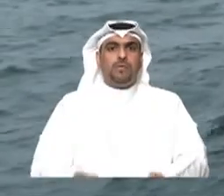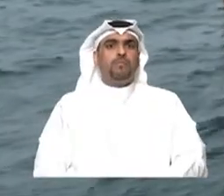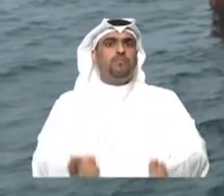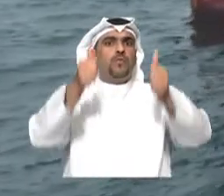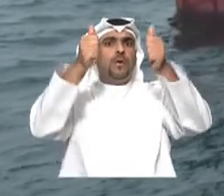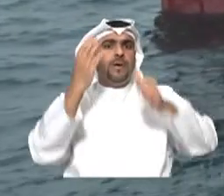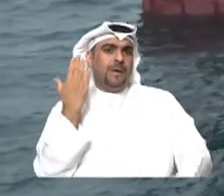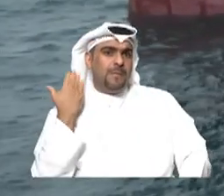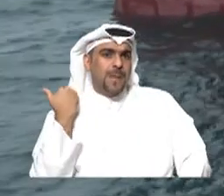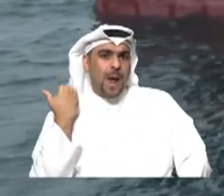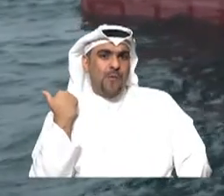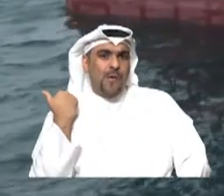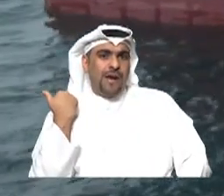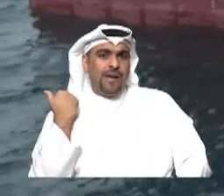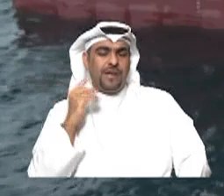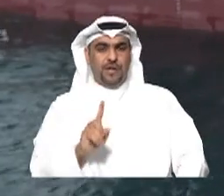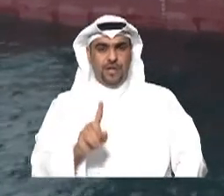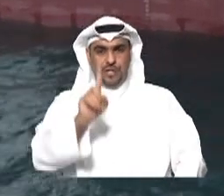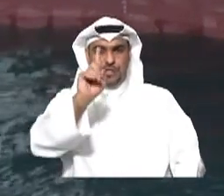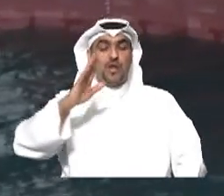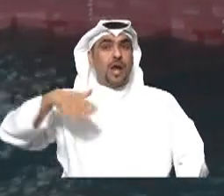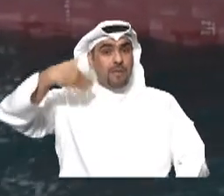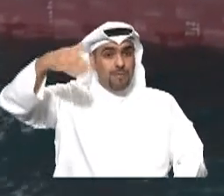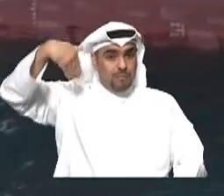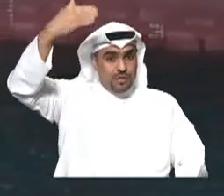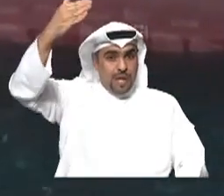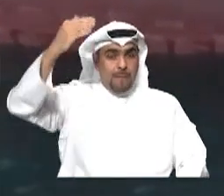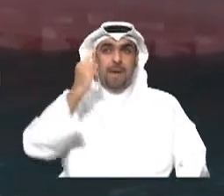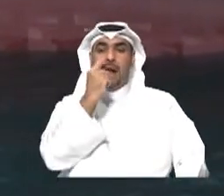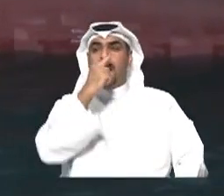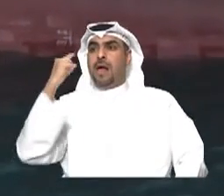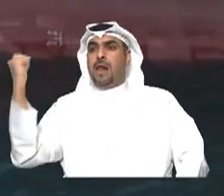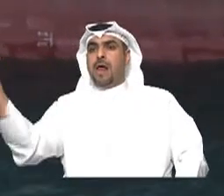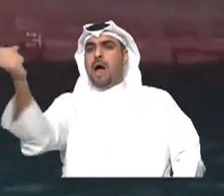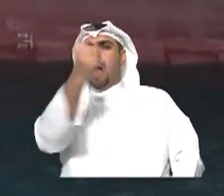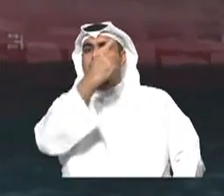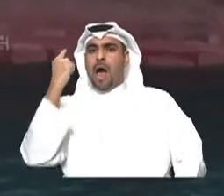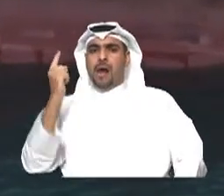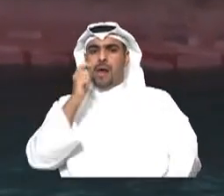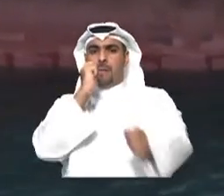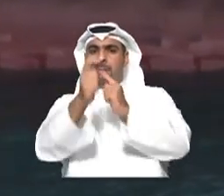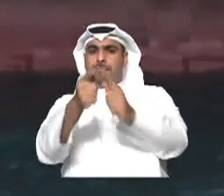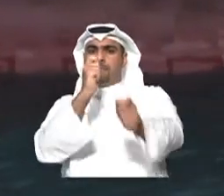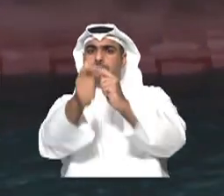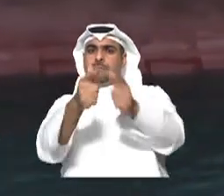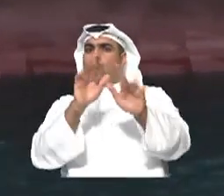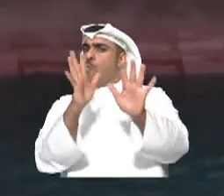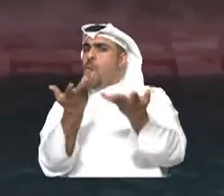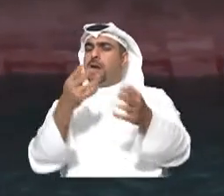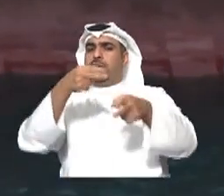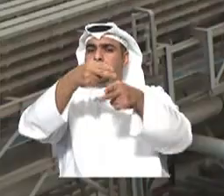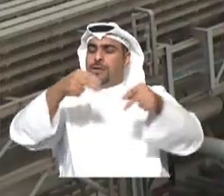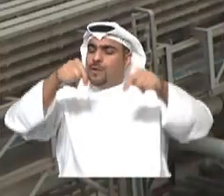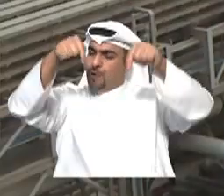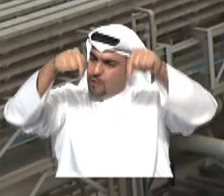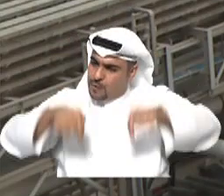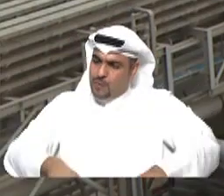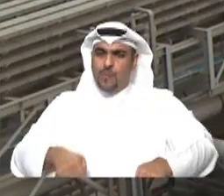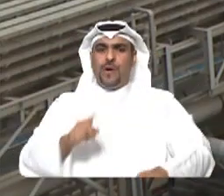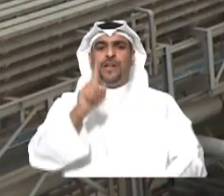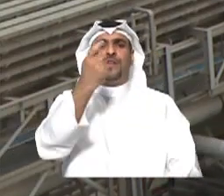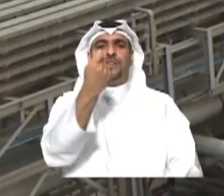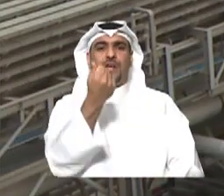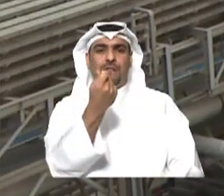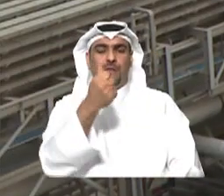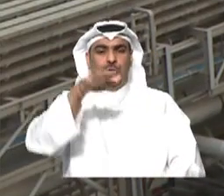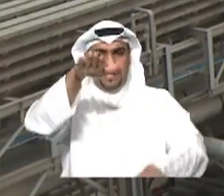مهم سيفتح أمام المنتجات النفطية الكويتية أسواقا أوروبية وعالمية واعدة، ما يعزز المكانة